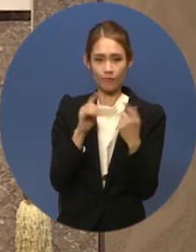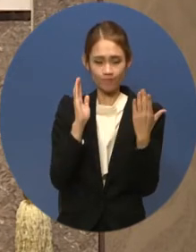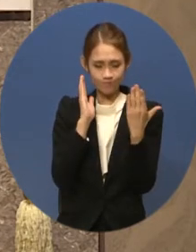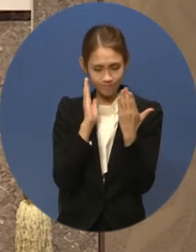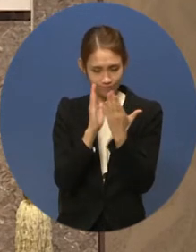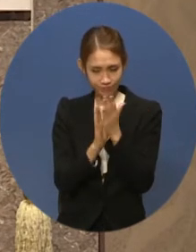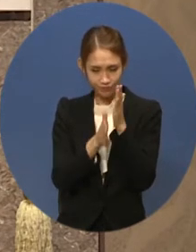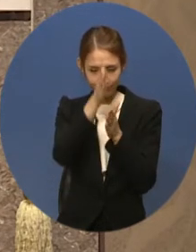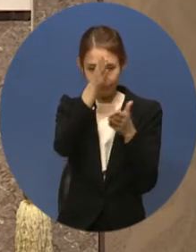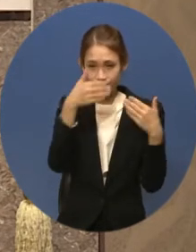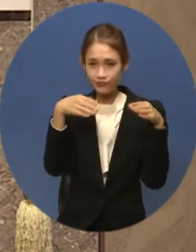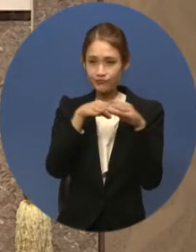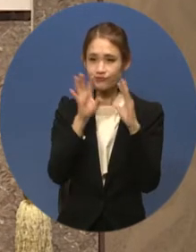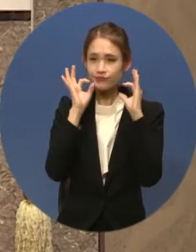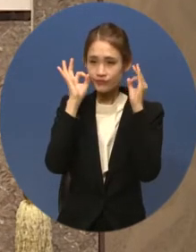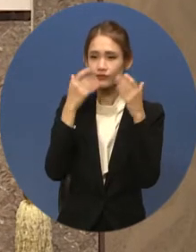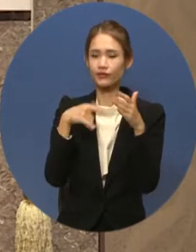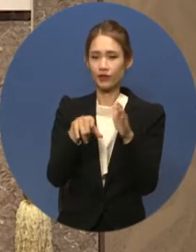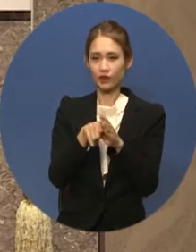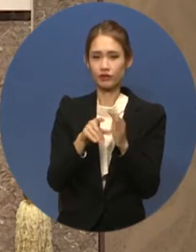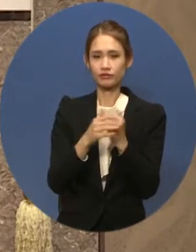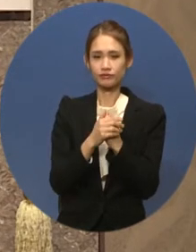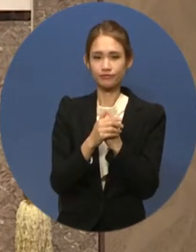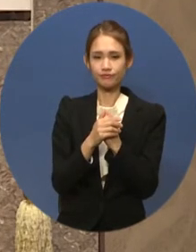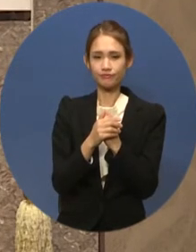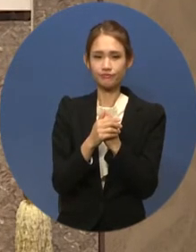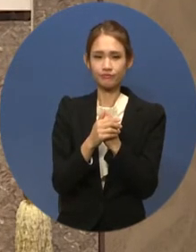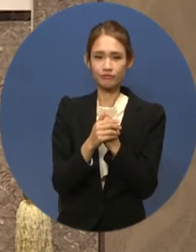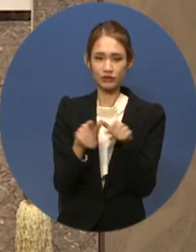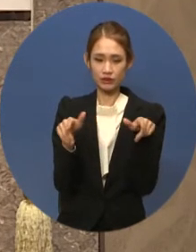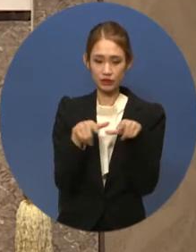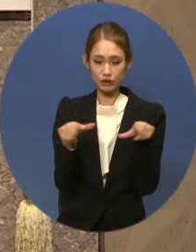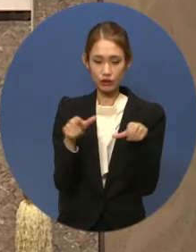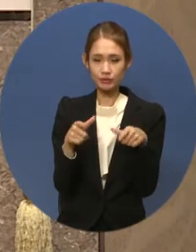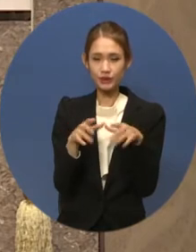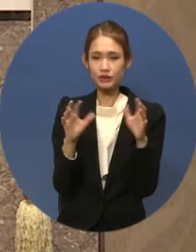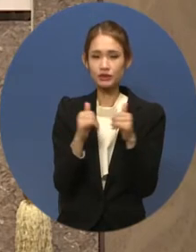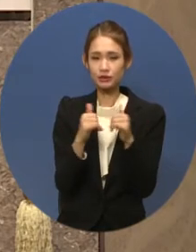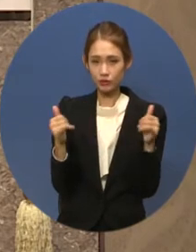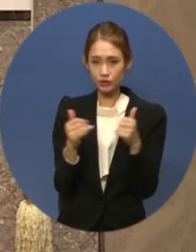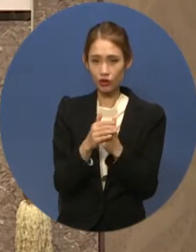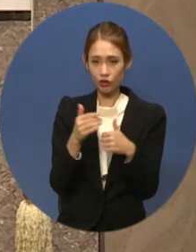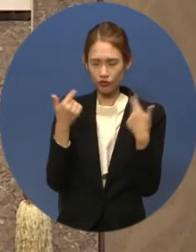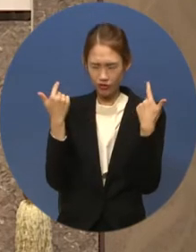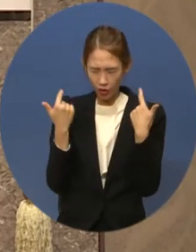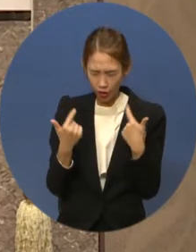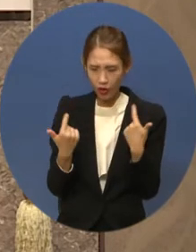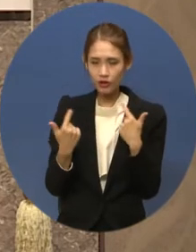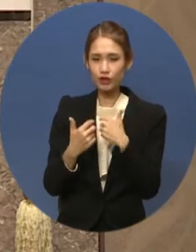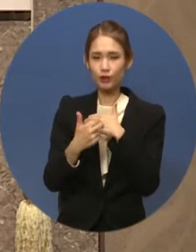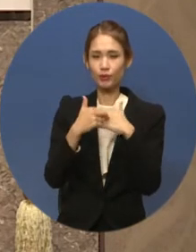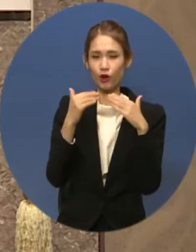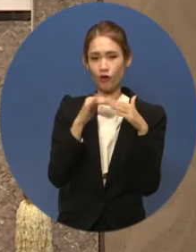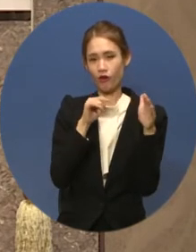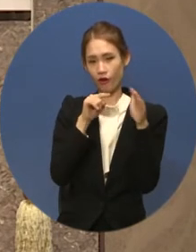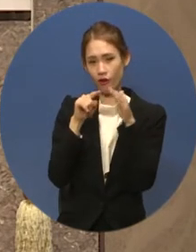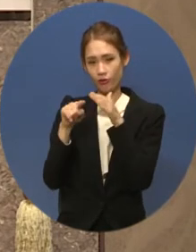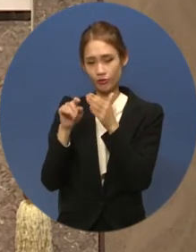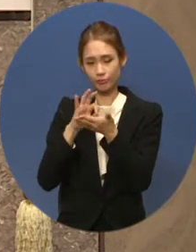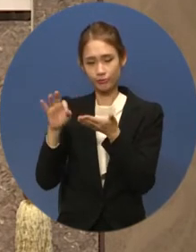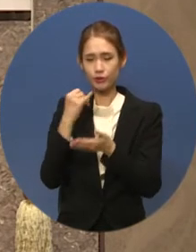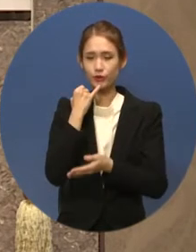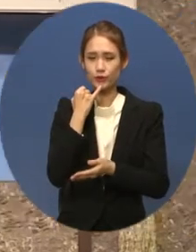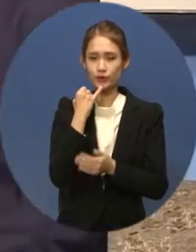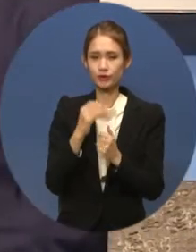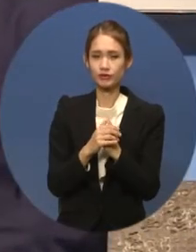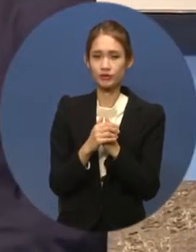시설을 갖추려고 상당히 많이 노력을 하고 있으니까요 일반시민들 께서도 언제든지 우리 보험 병원 을 이용해 보시면 좋을 것 같습니다